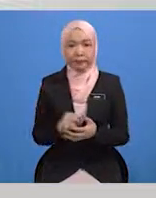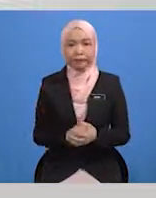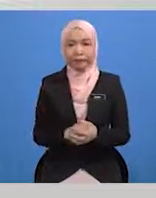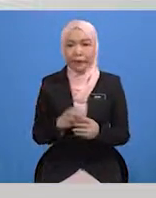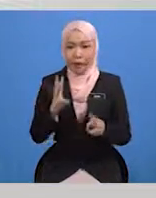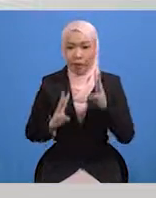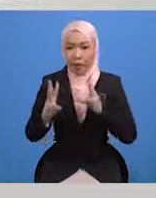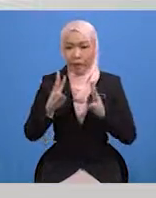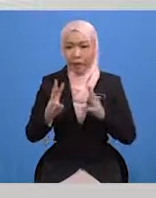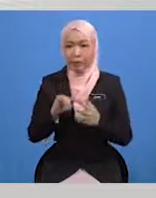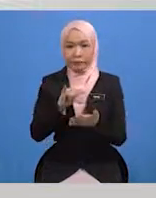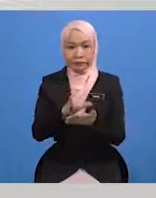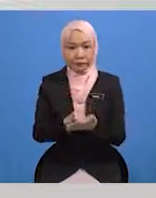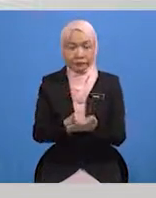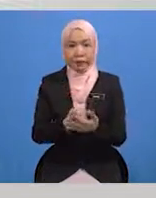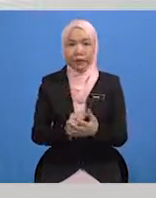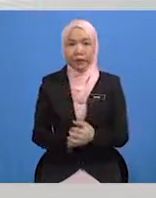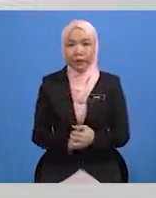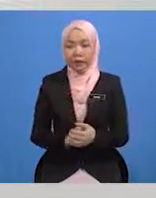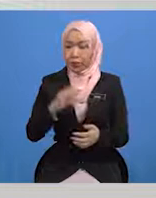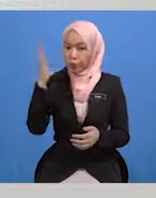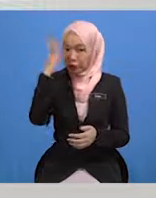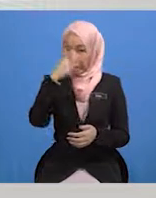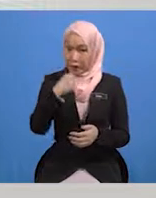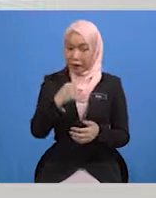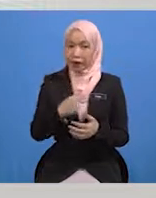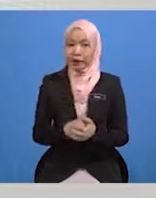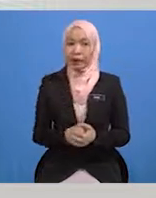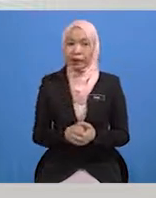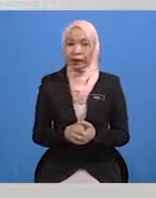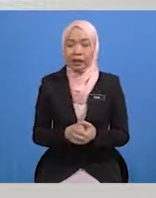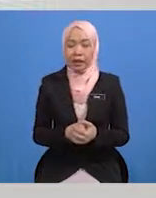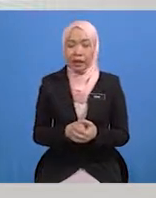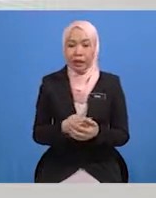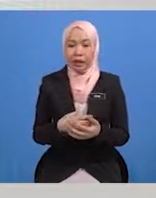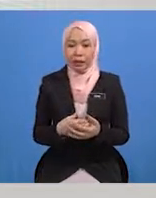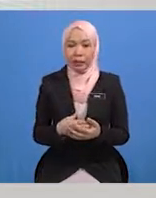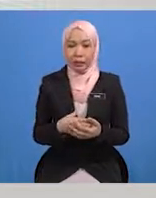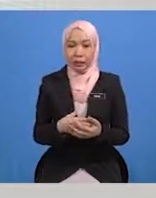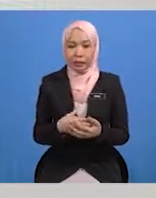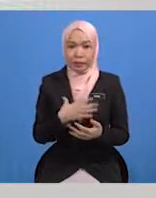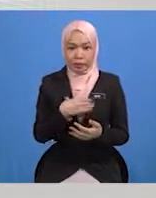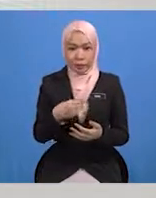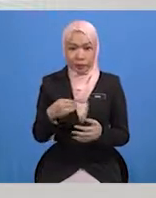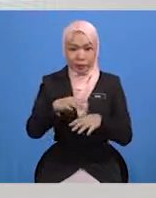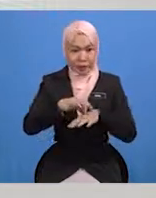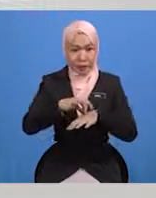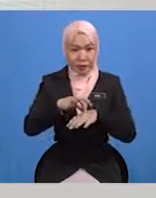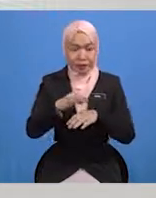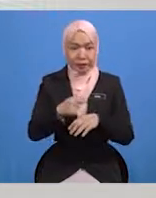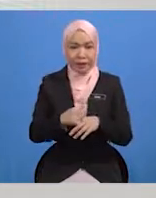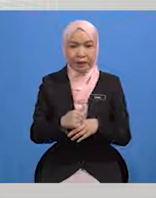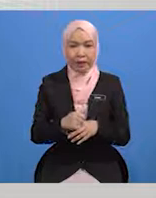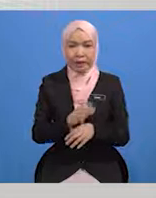deskripsi fizikal watak, iaitu cantik, berkulit cerah, tinggi lampai dan berbadan